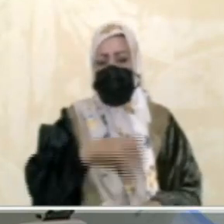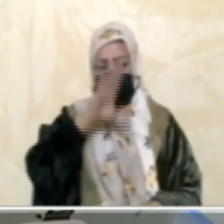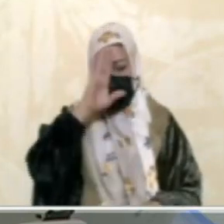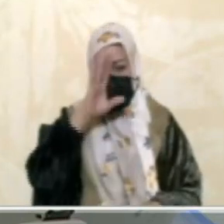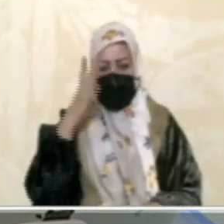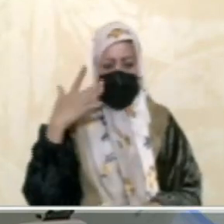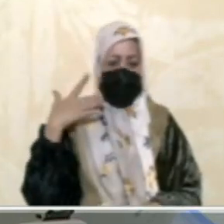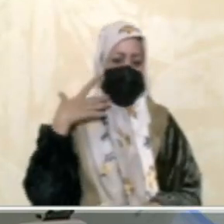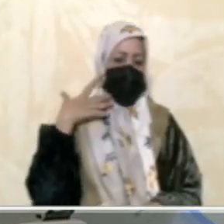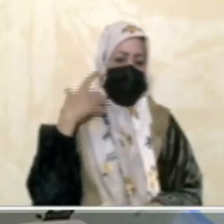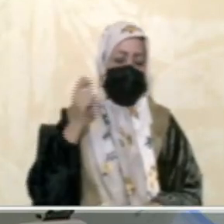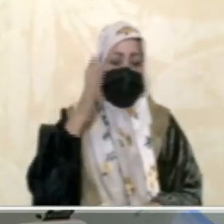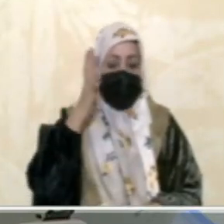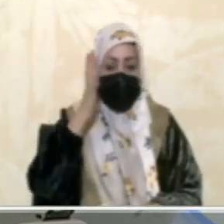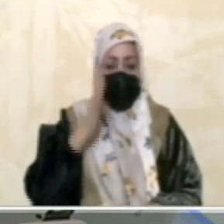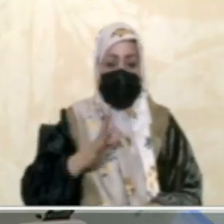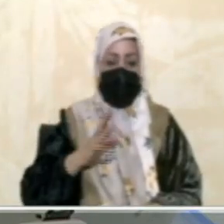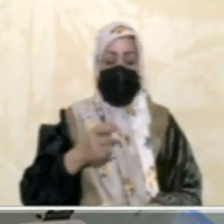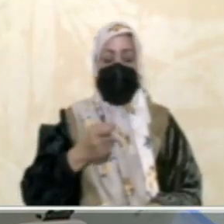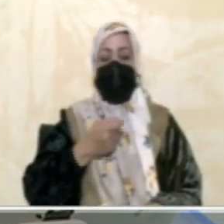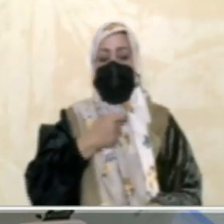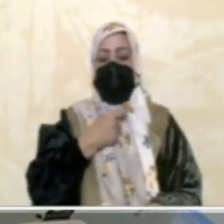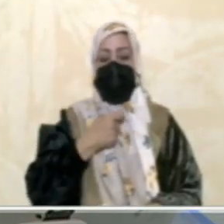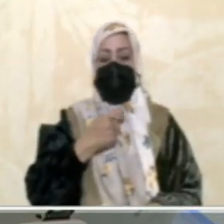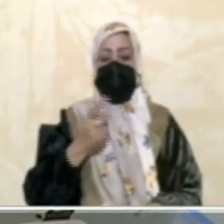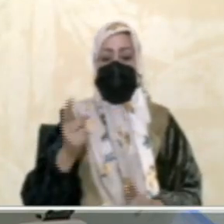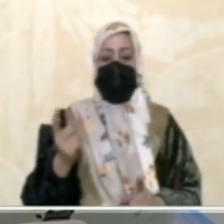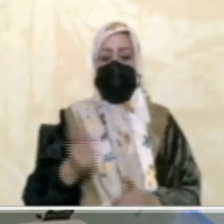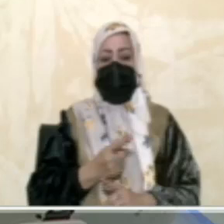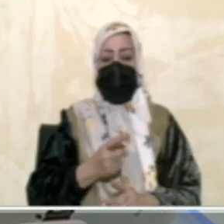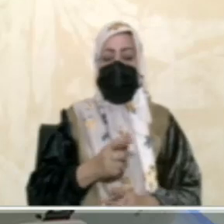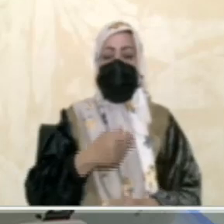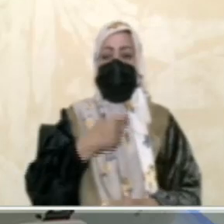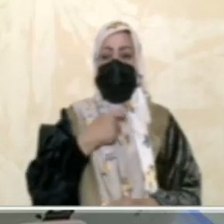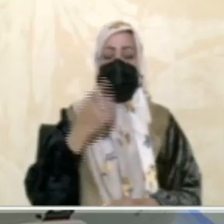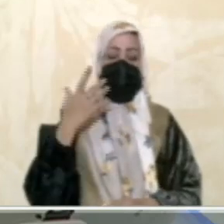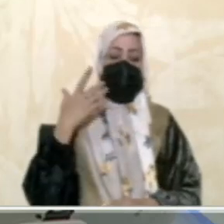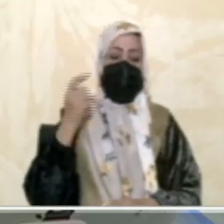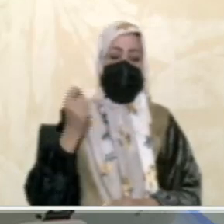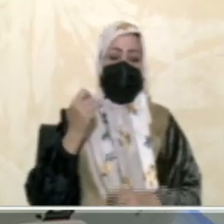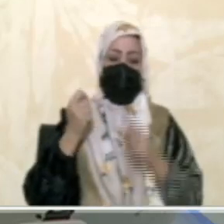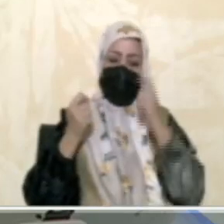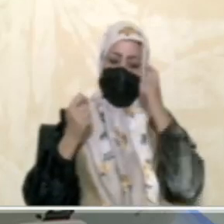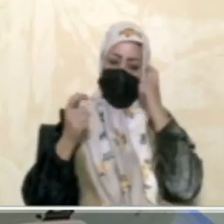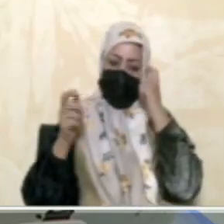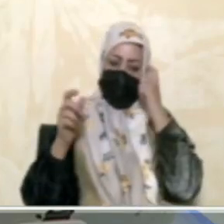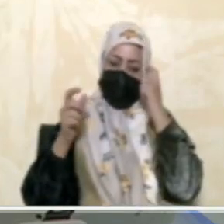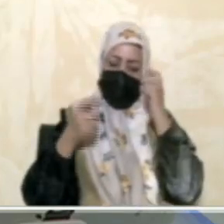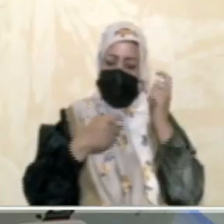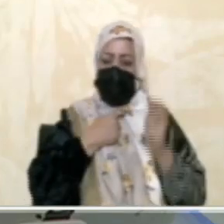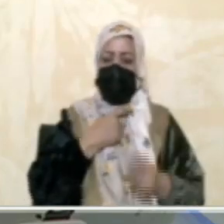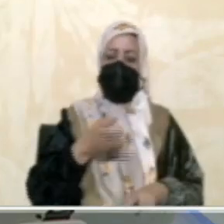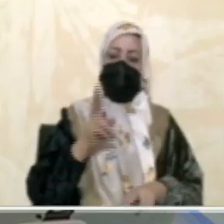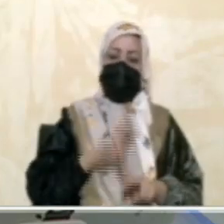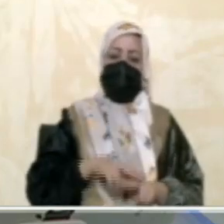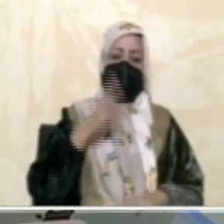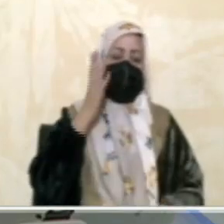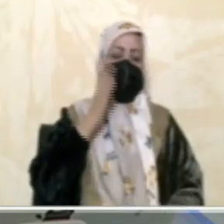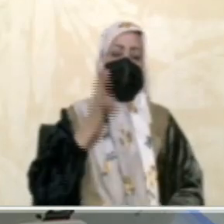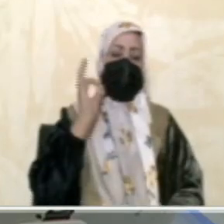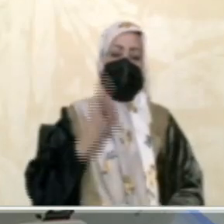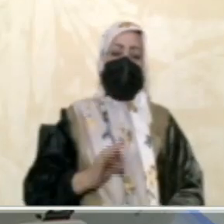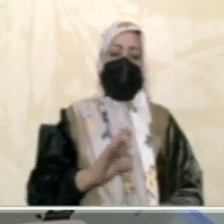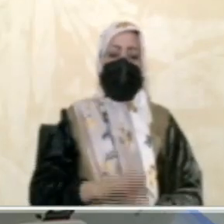الذي تجتمع فيه الجمعه بعيد لا تسقط عنه صلاه الجمعه فالعيد هذا سنه